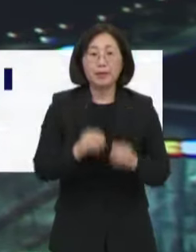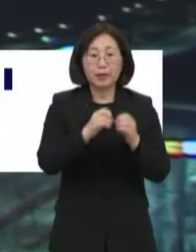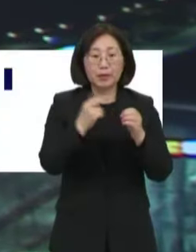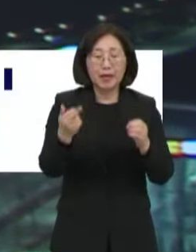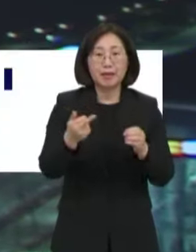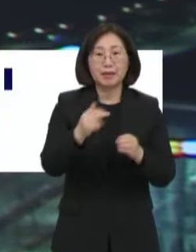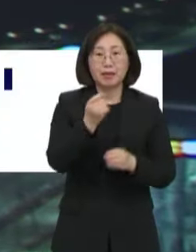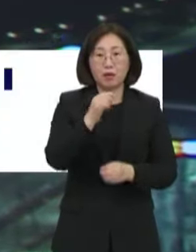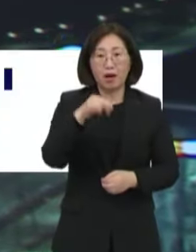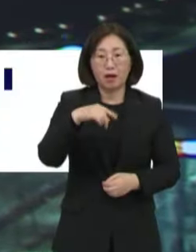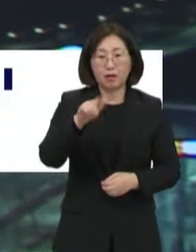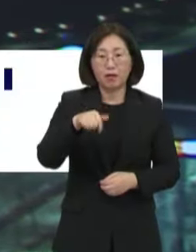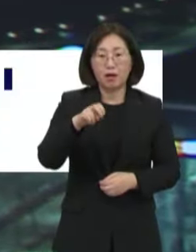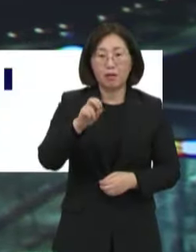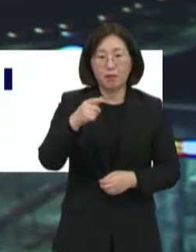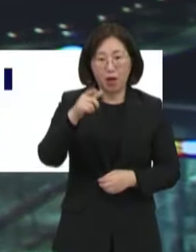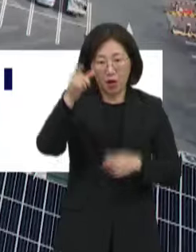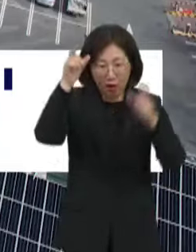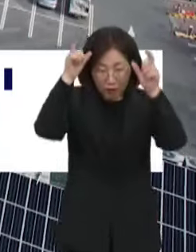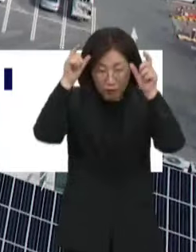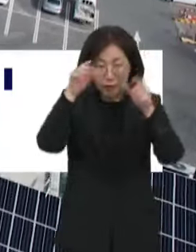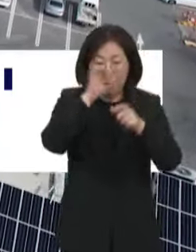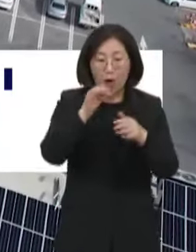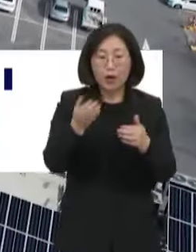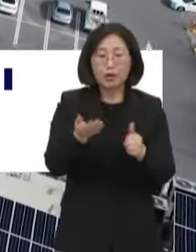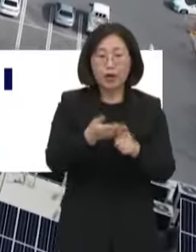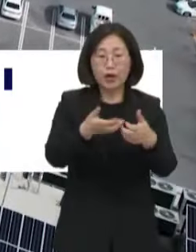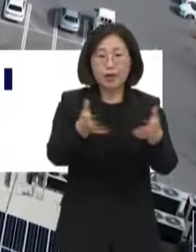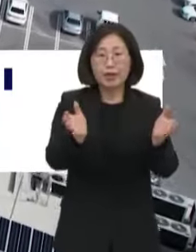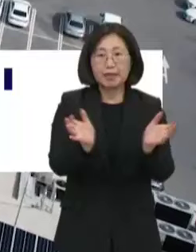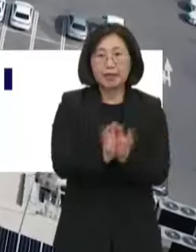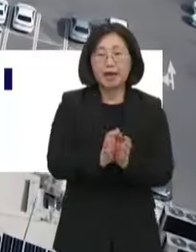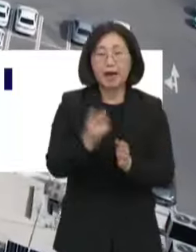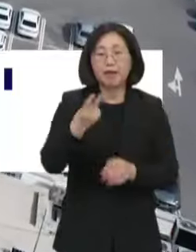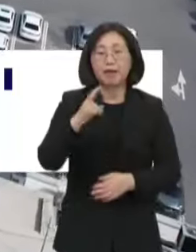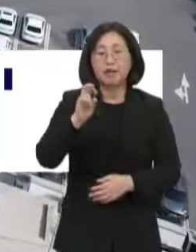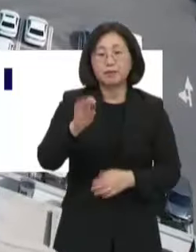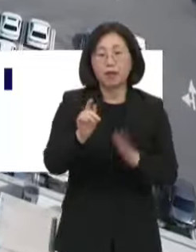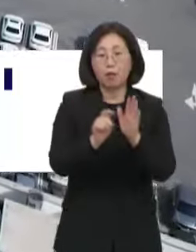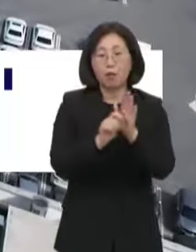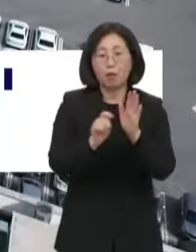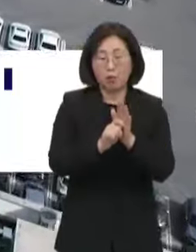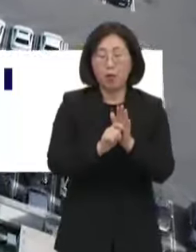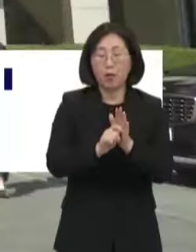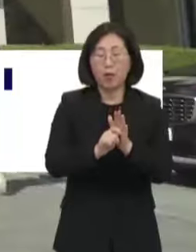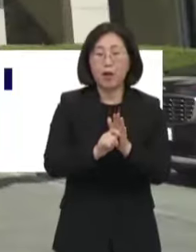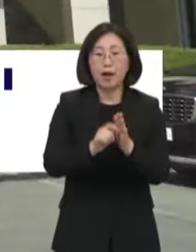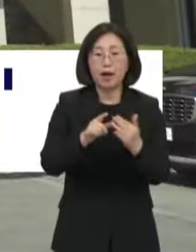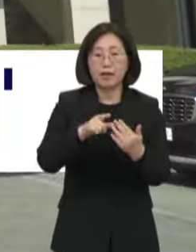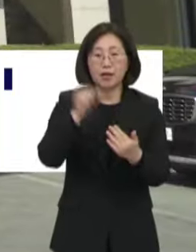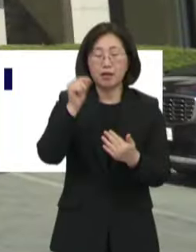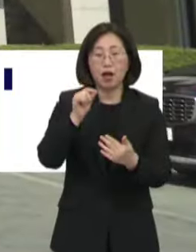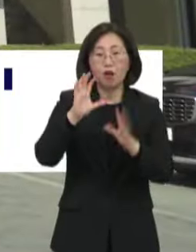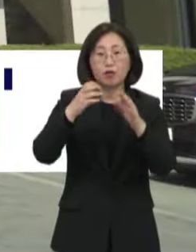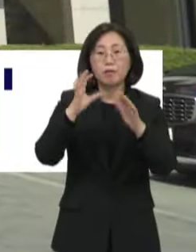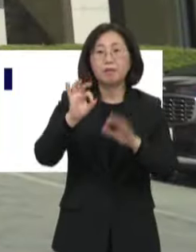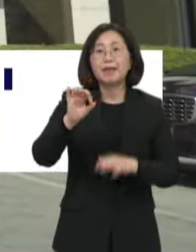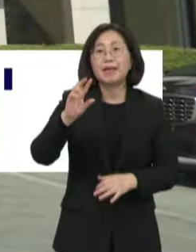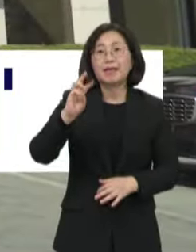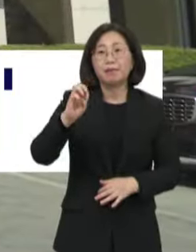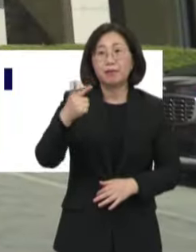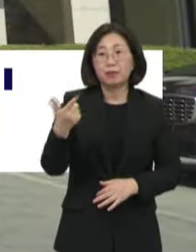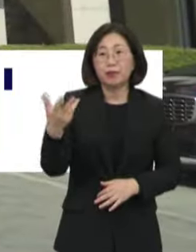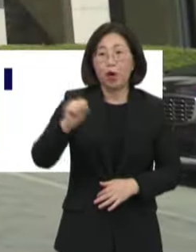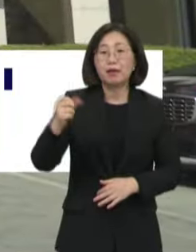논산시 광성면 축산단지가 2024 스마트 축산단지 조성사업 공모에 선정돼 국비 36억 원을